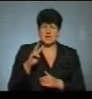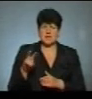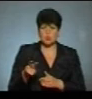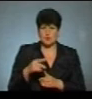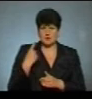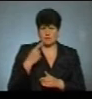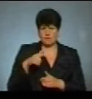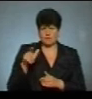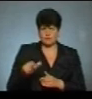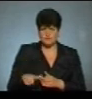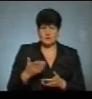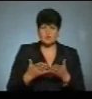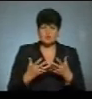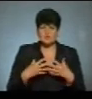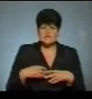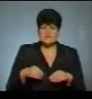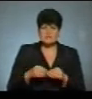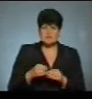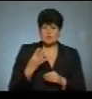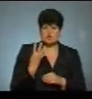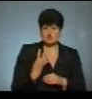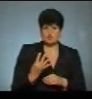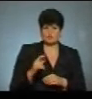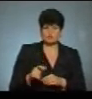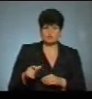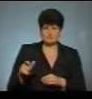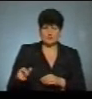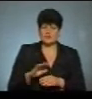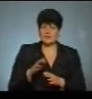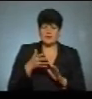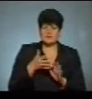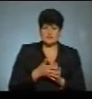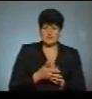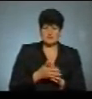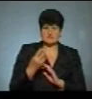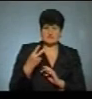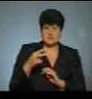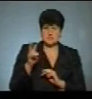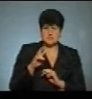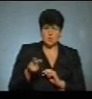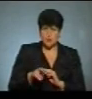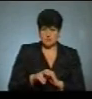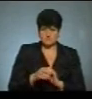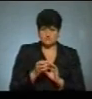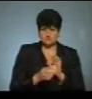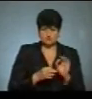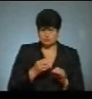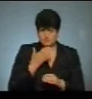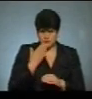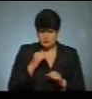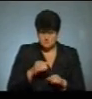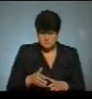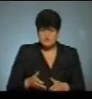особу. Тобто, якщо сім'я з 4 осіб не тратить $20 на добу, не має змоги,